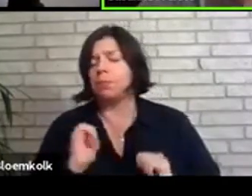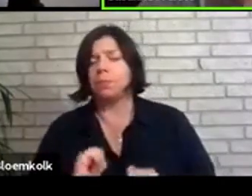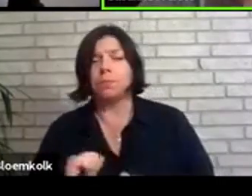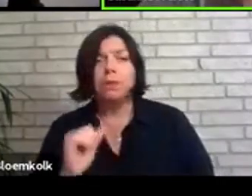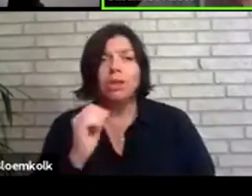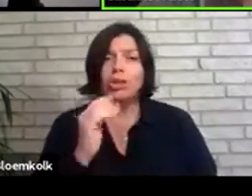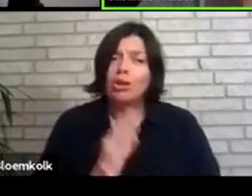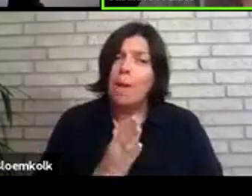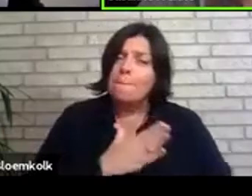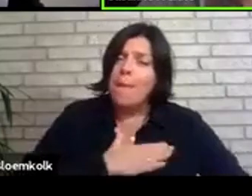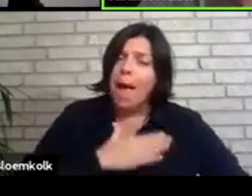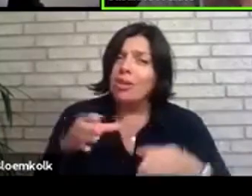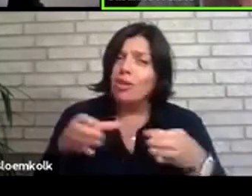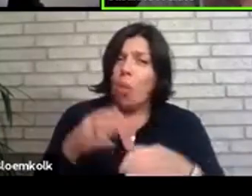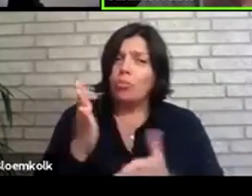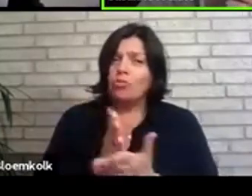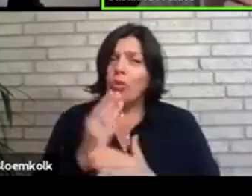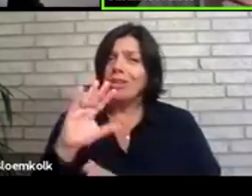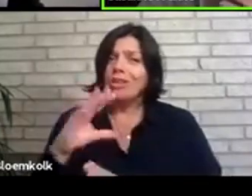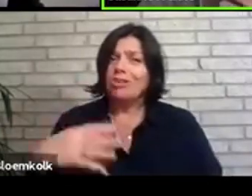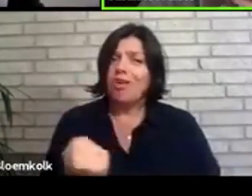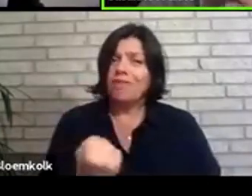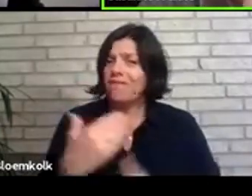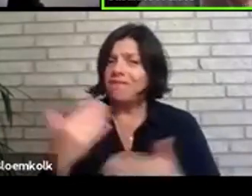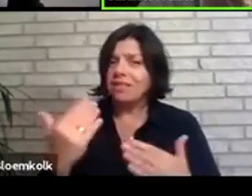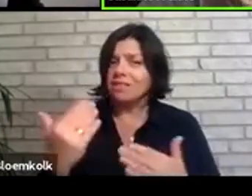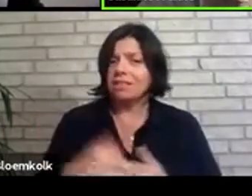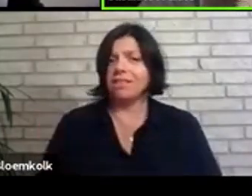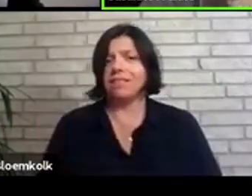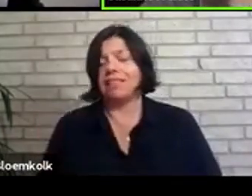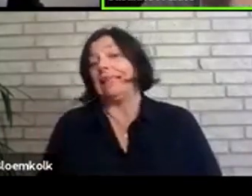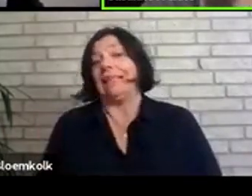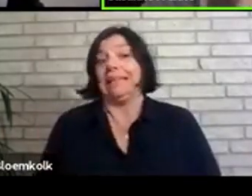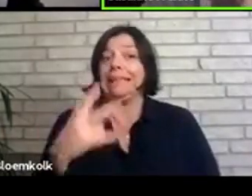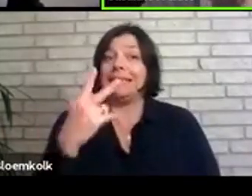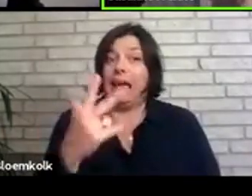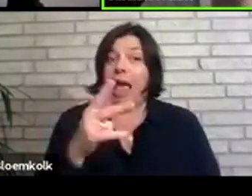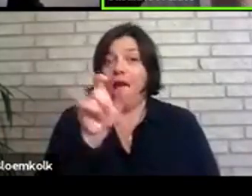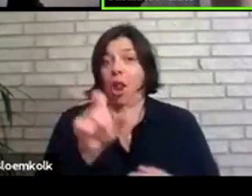von 4 Sprechern es geschafft haben, mich darauf anzusprechen